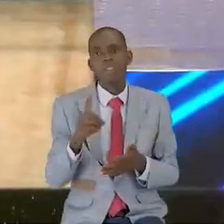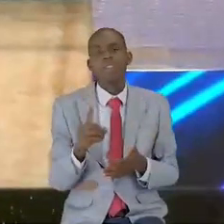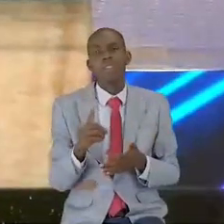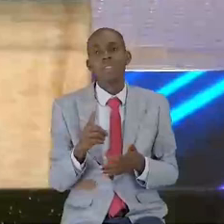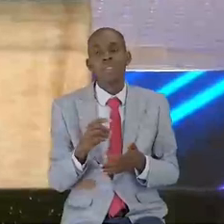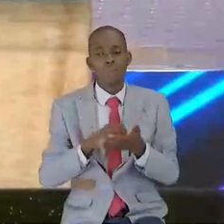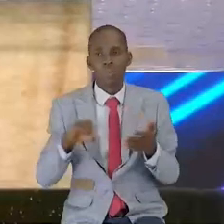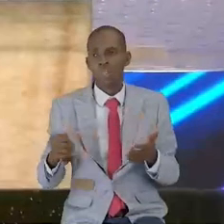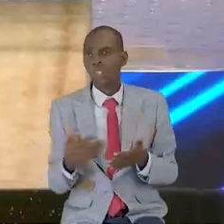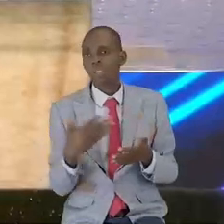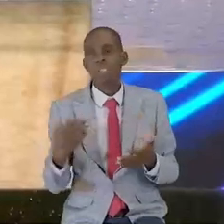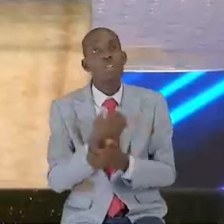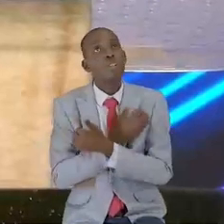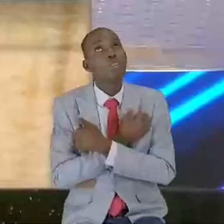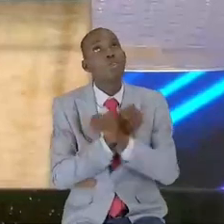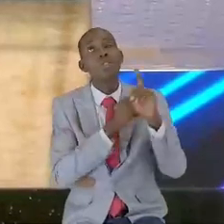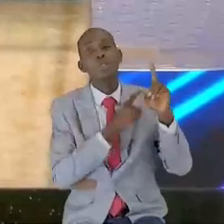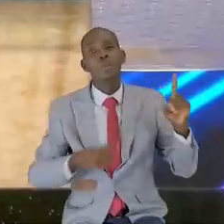L'aimer sans rival.